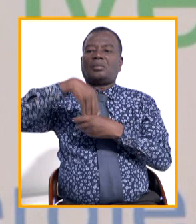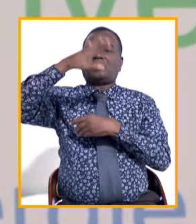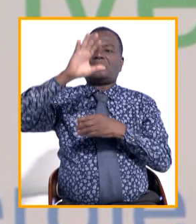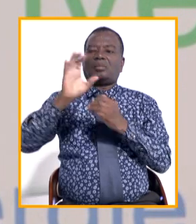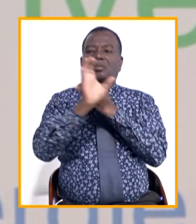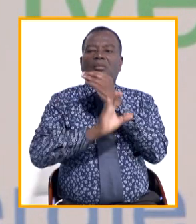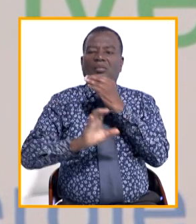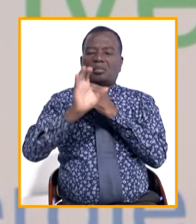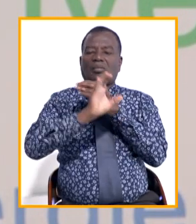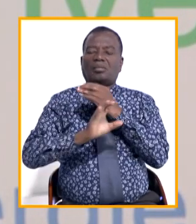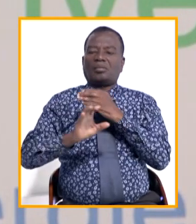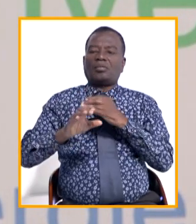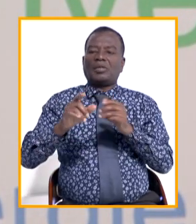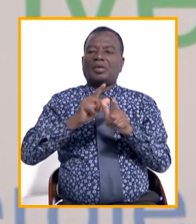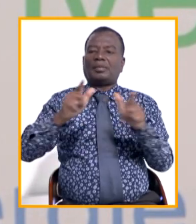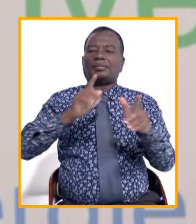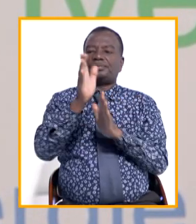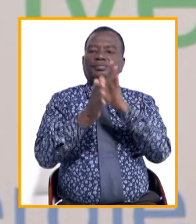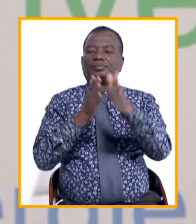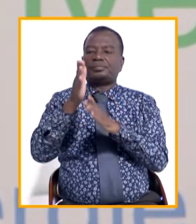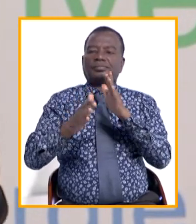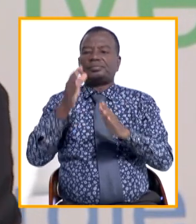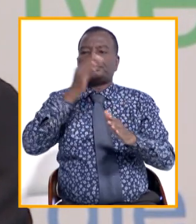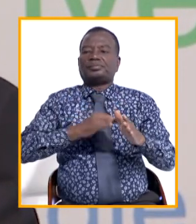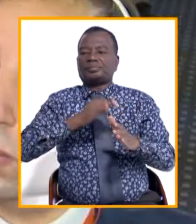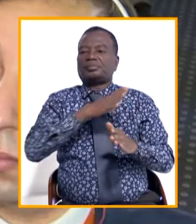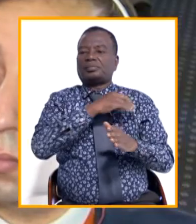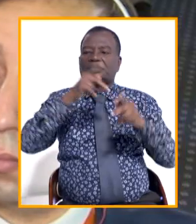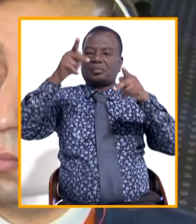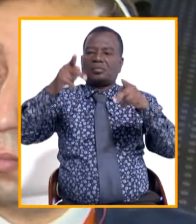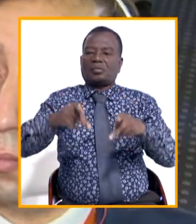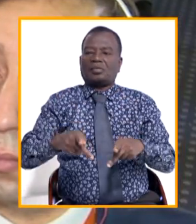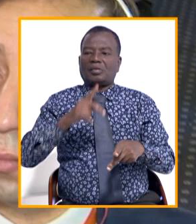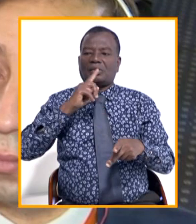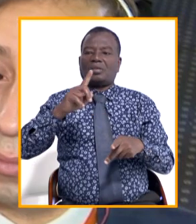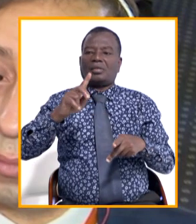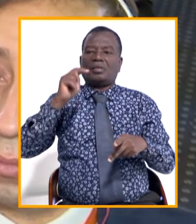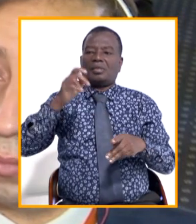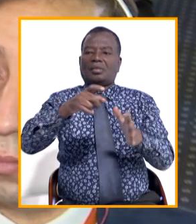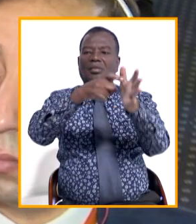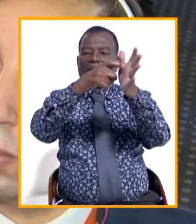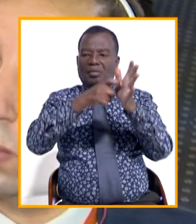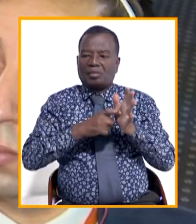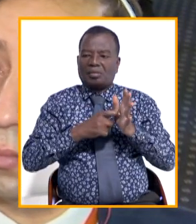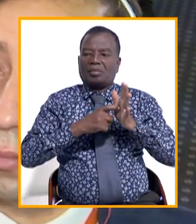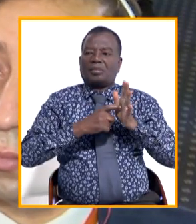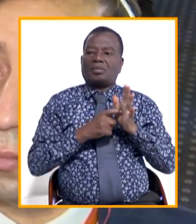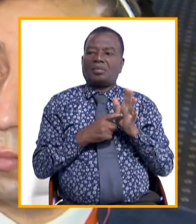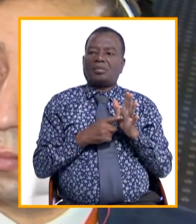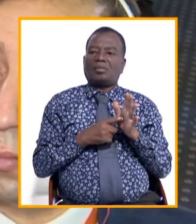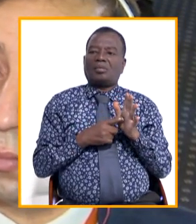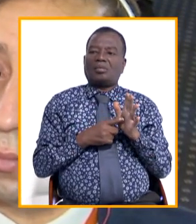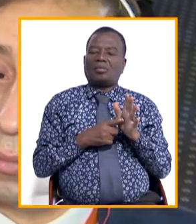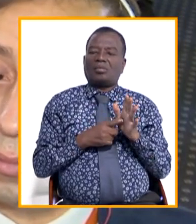continent. La libre circulation des biens et des personnes est une exigence.